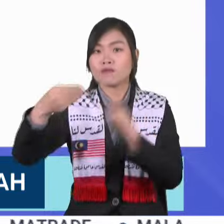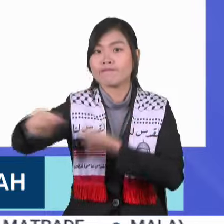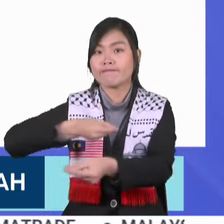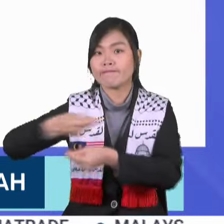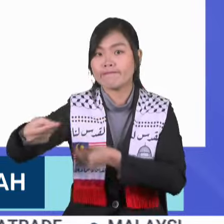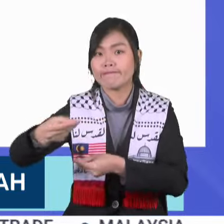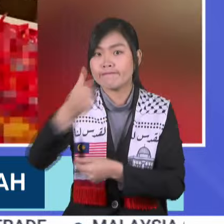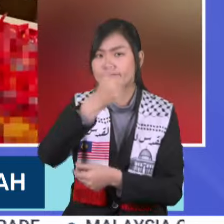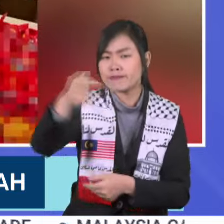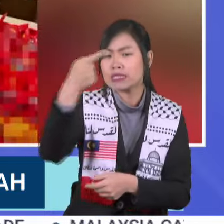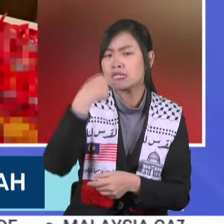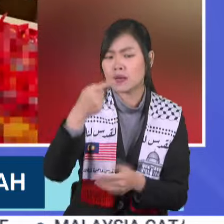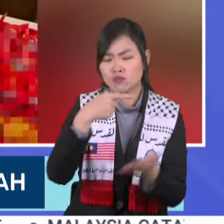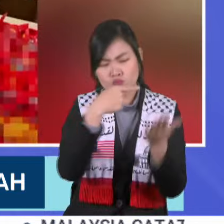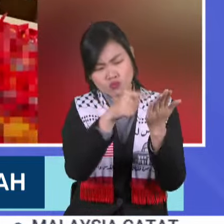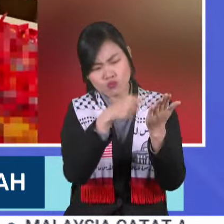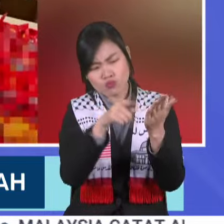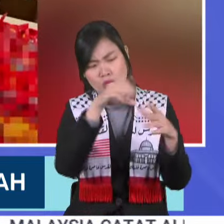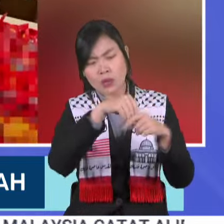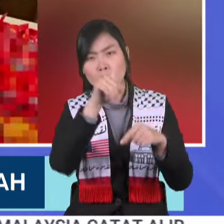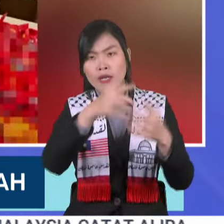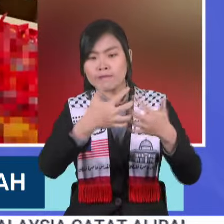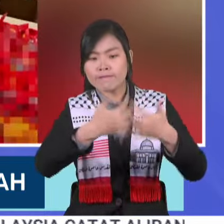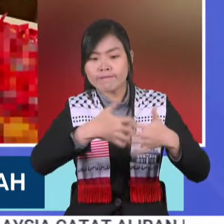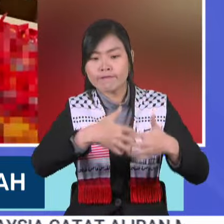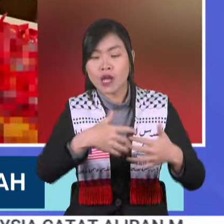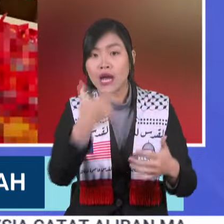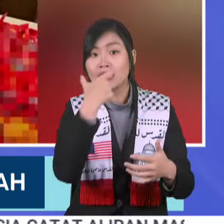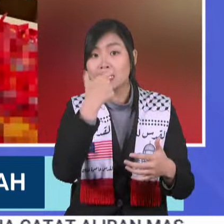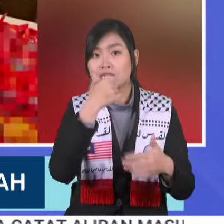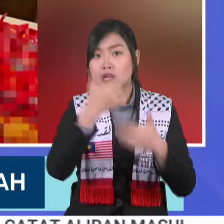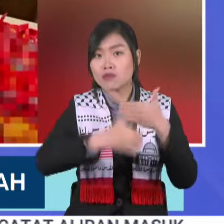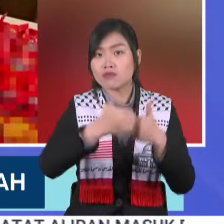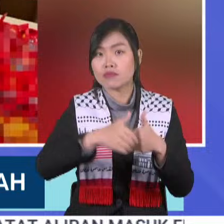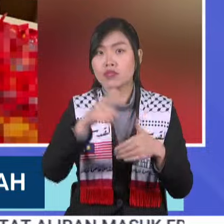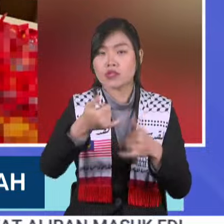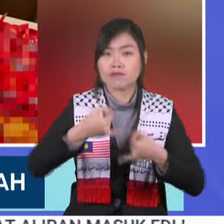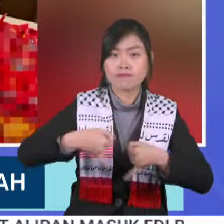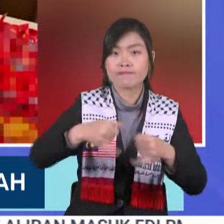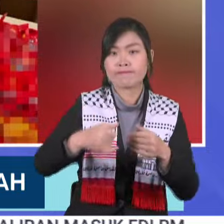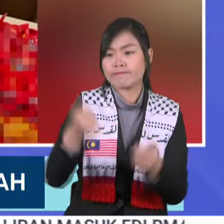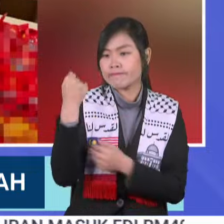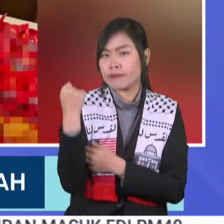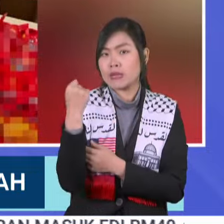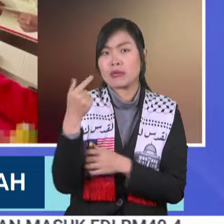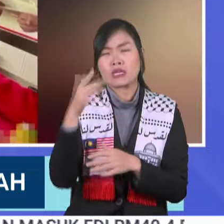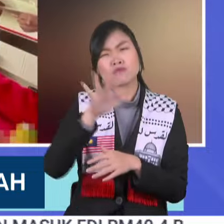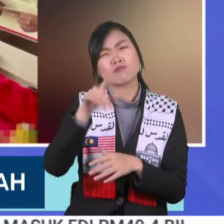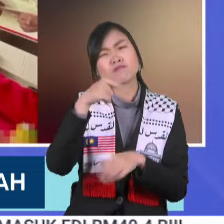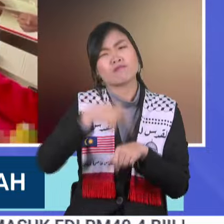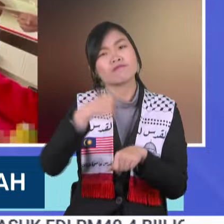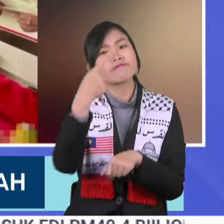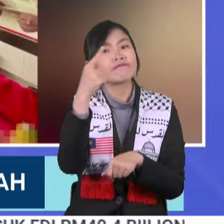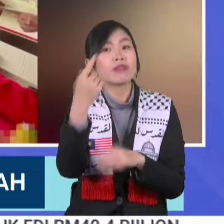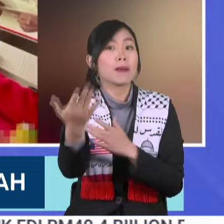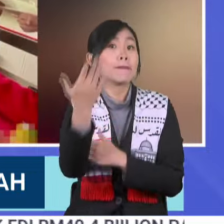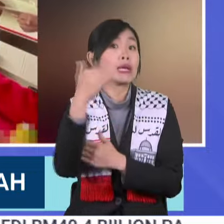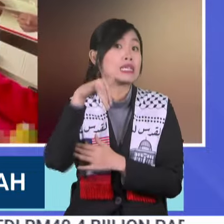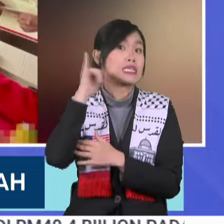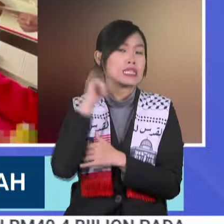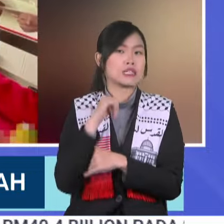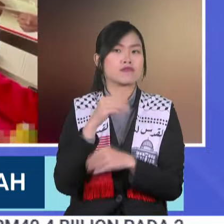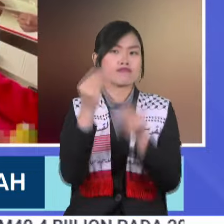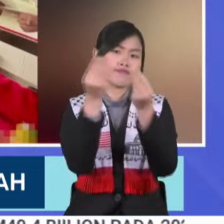Pengarahnya berkata pemeriksaan dilakukan di sebuah kilang roti dan biskut di Jalan Pasar, Teluk Intan kira-kira pukul 11 pagi semalam. Nilai